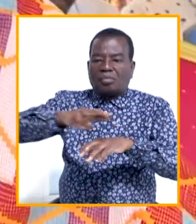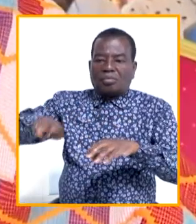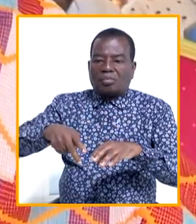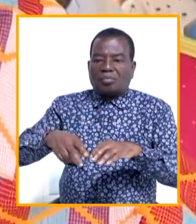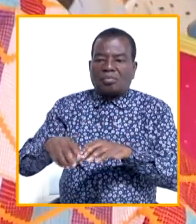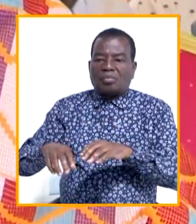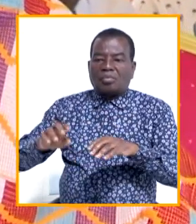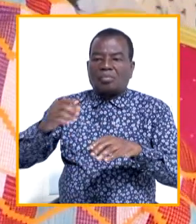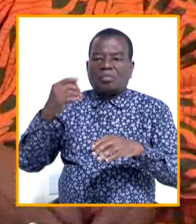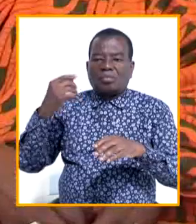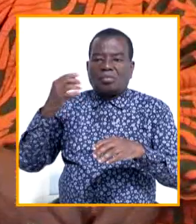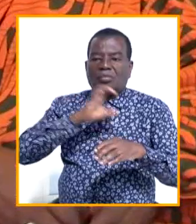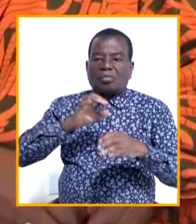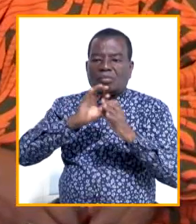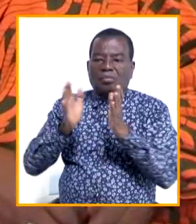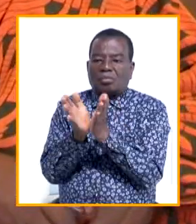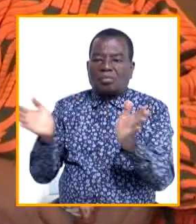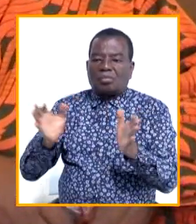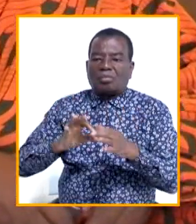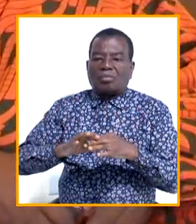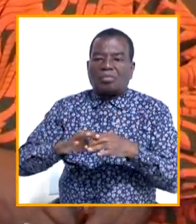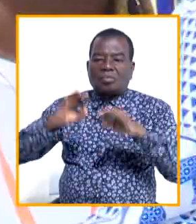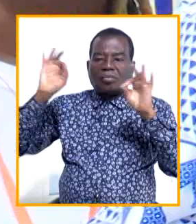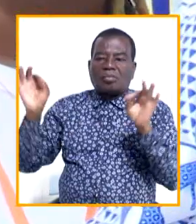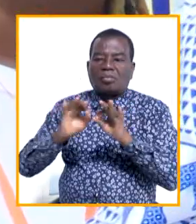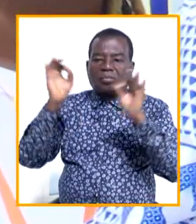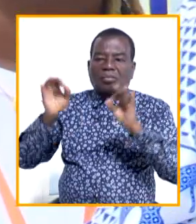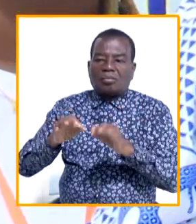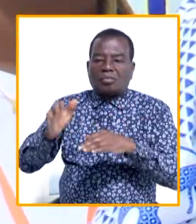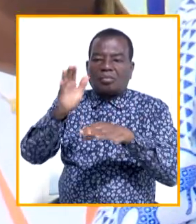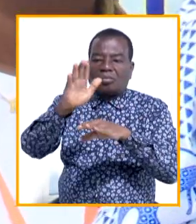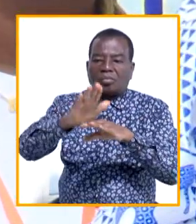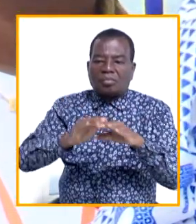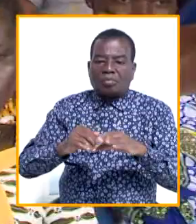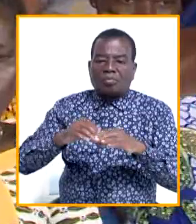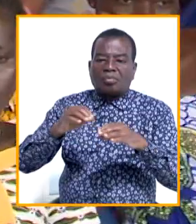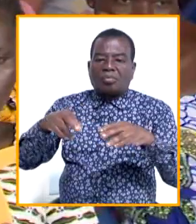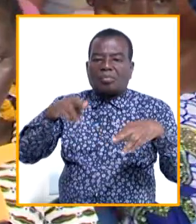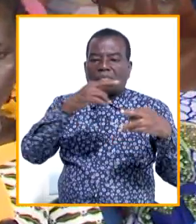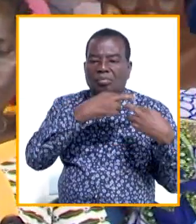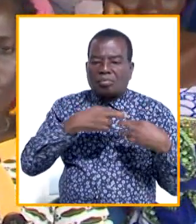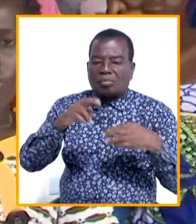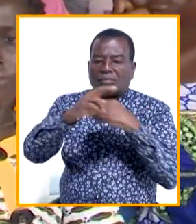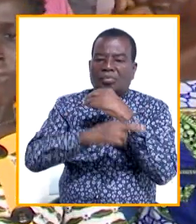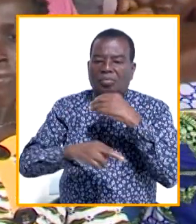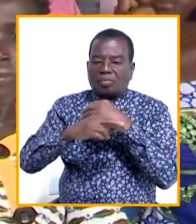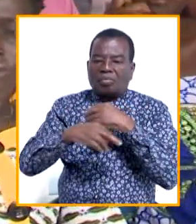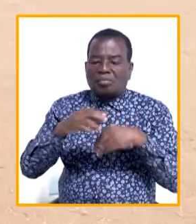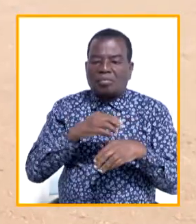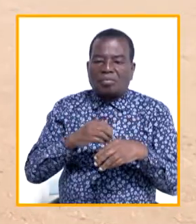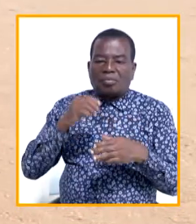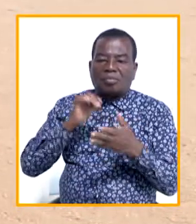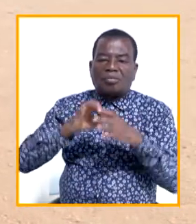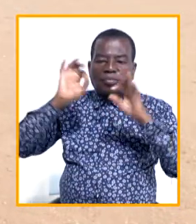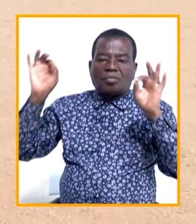commissaire général du festival Kofi apo appelle les cadres de la région à s'approprier ce festival ce